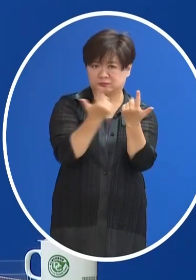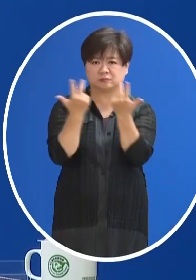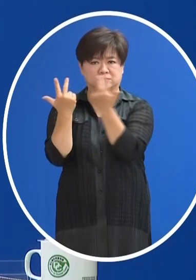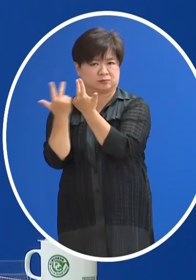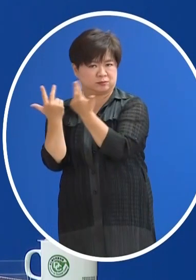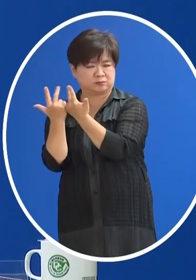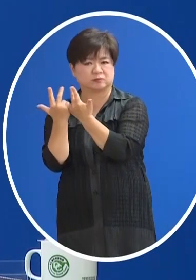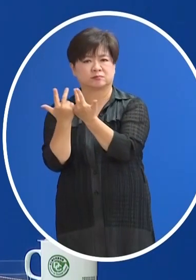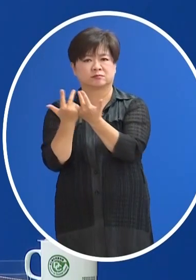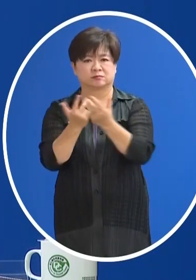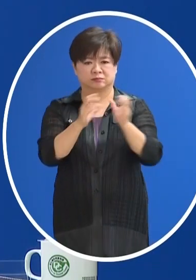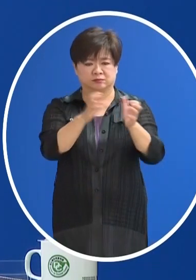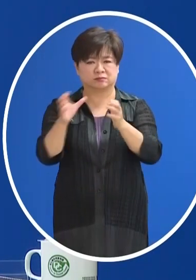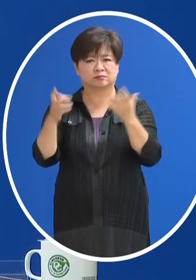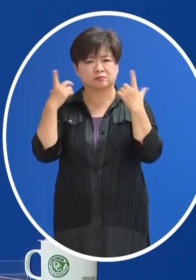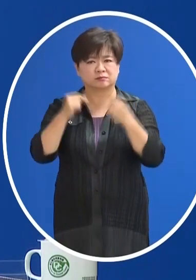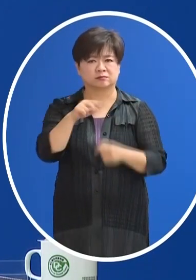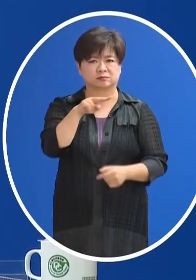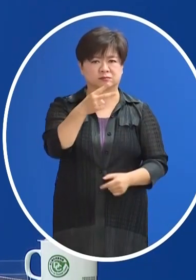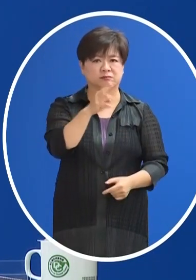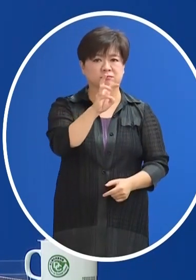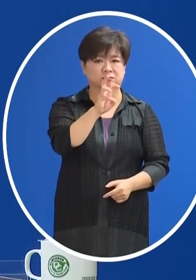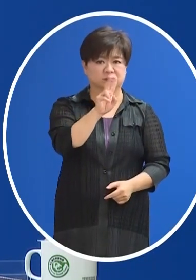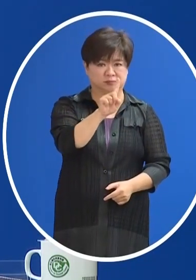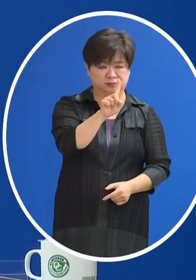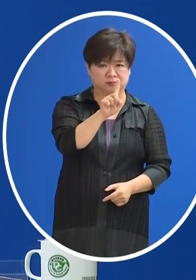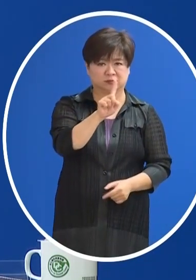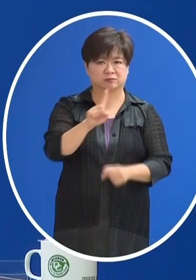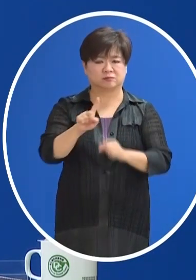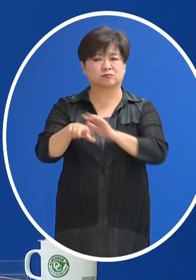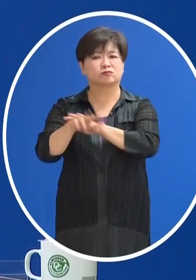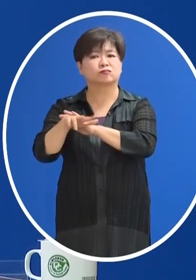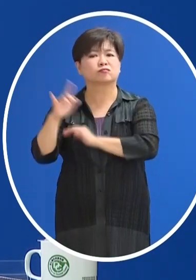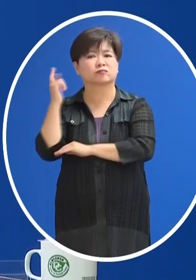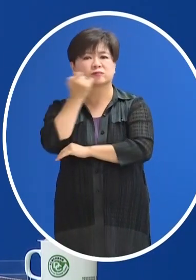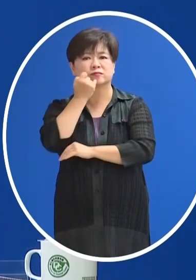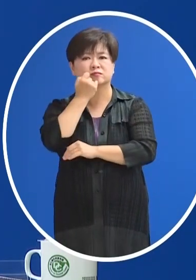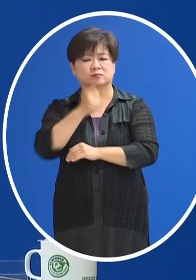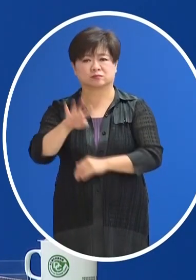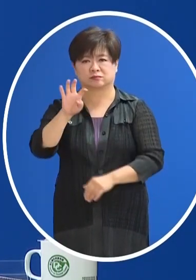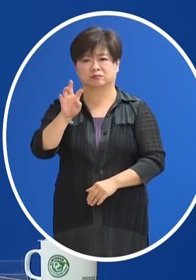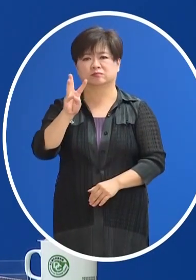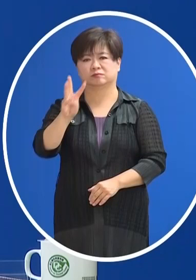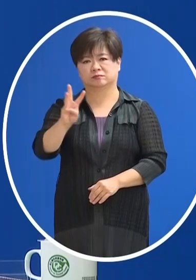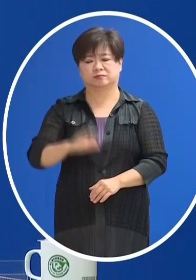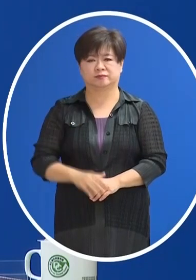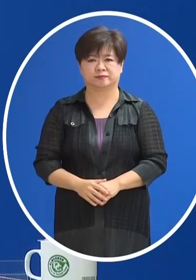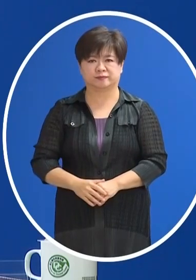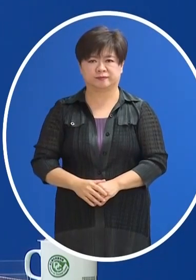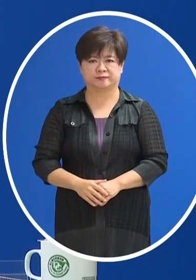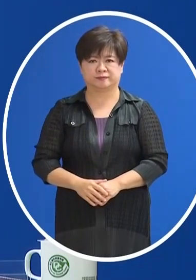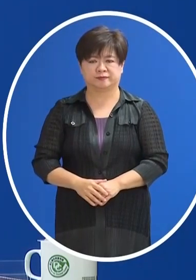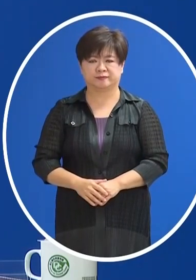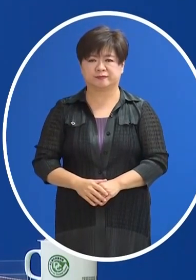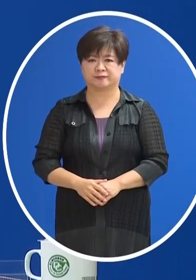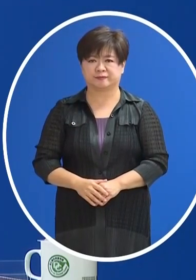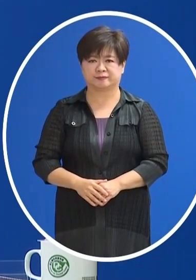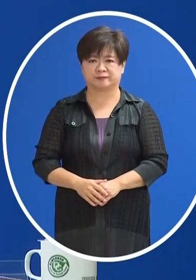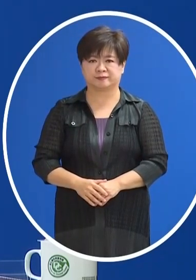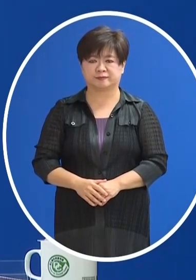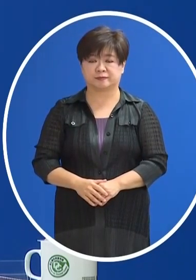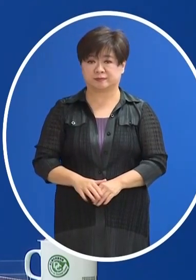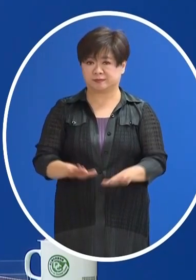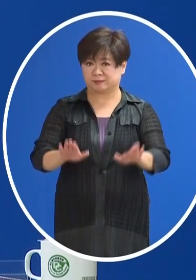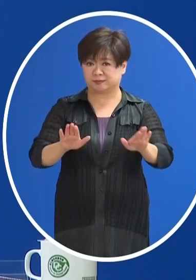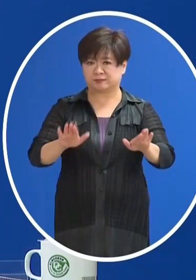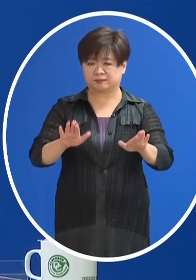那么原本设置231张，那么空床数呢是43间。好，那么这个我们